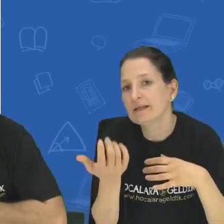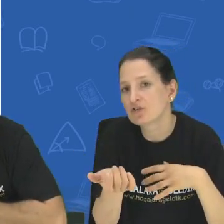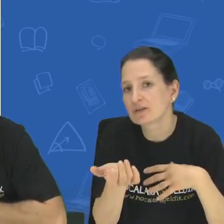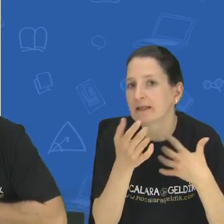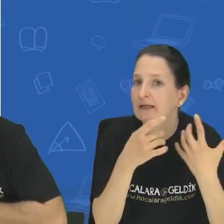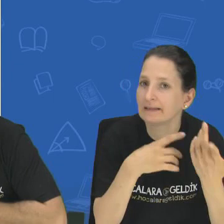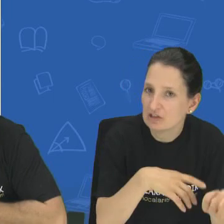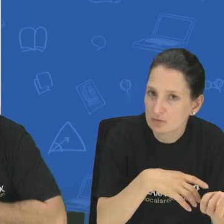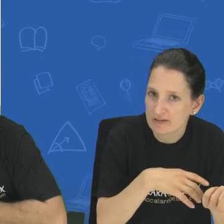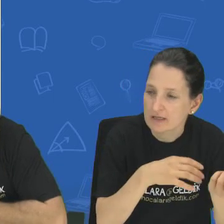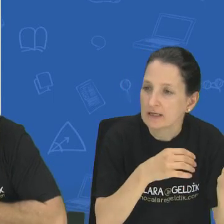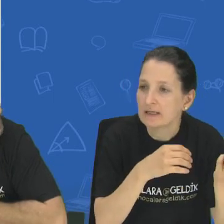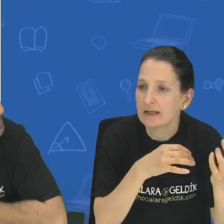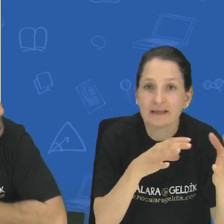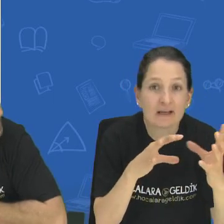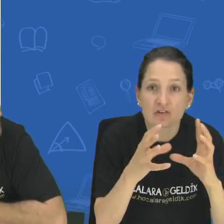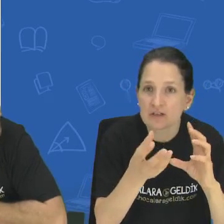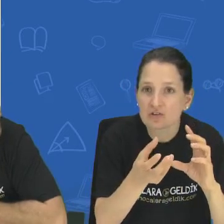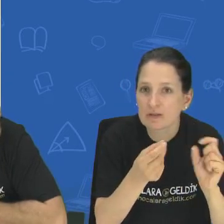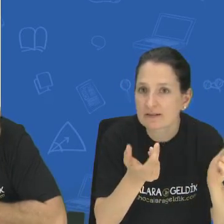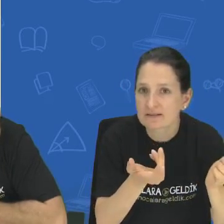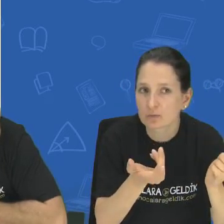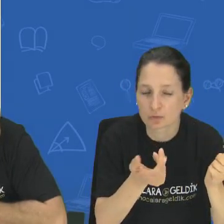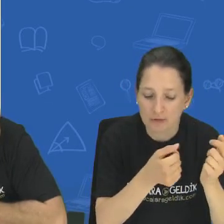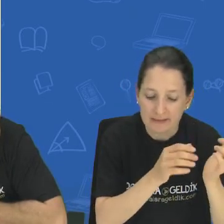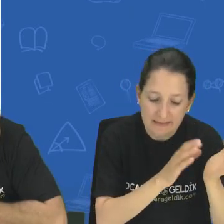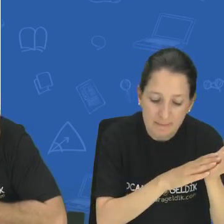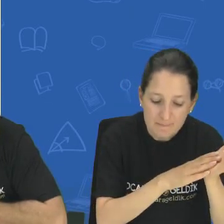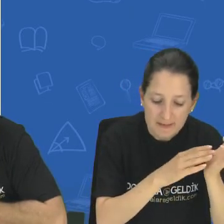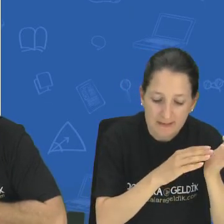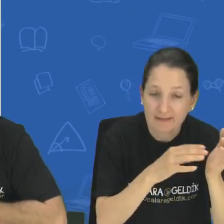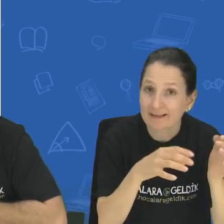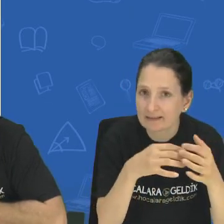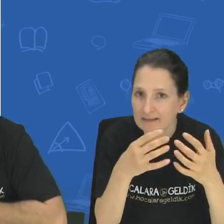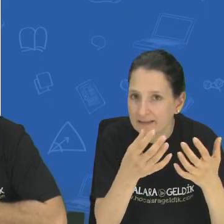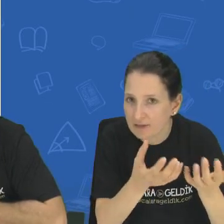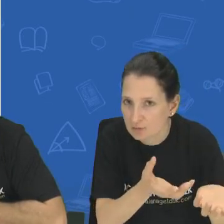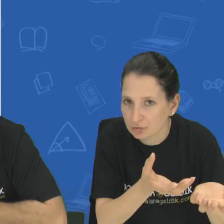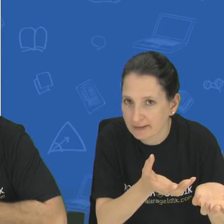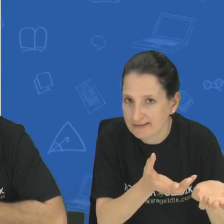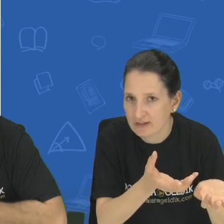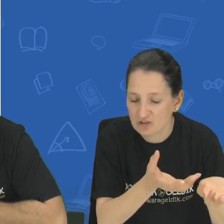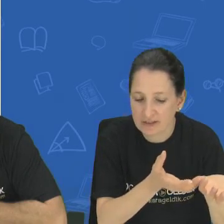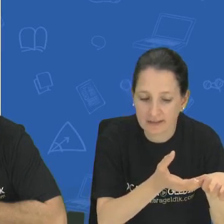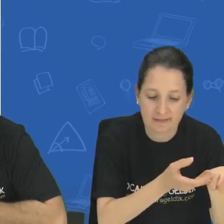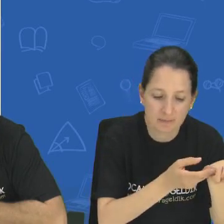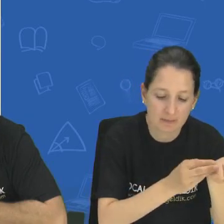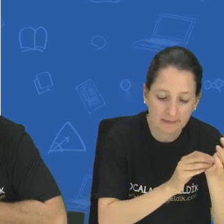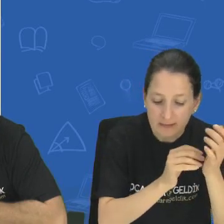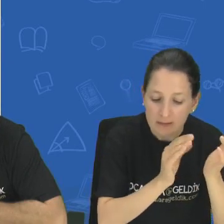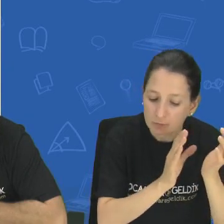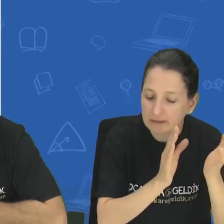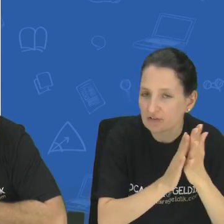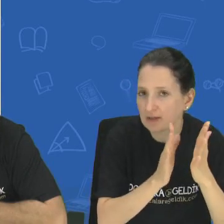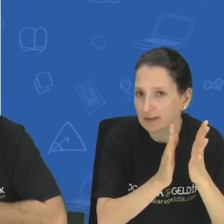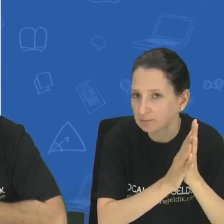neler değişir, neler değişmez? Enerji değişimleri nasıl olur gibi, ya da ne kadar enerji bunlara eşlik eder